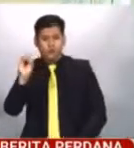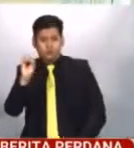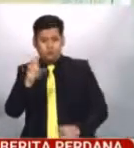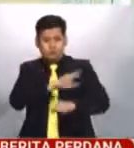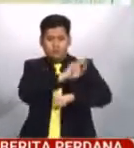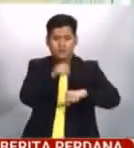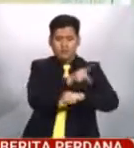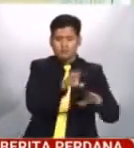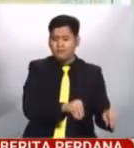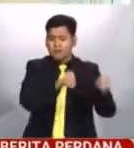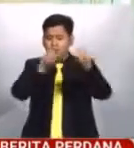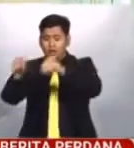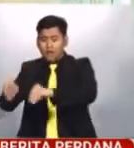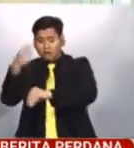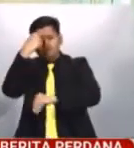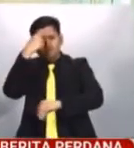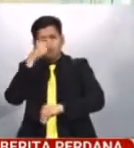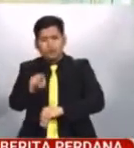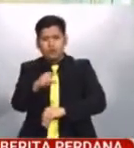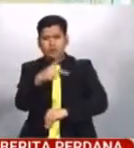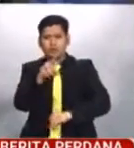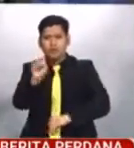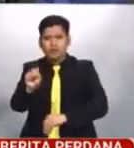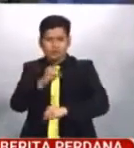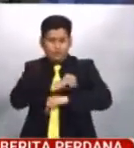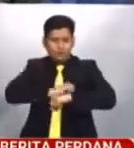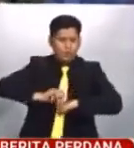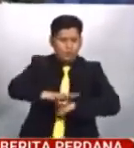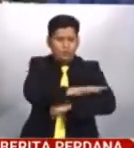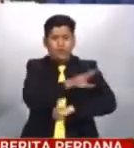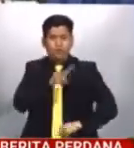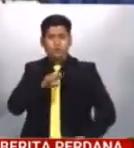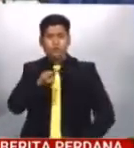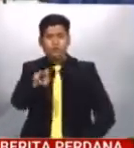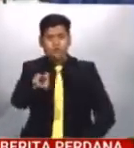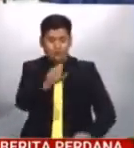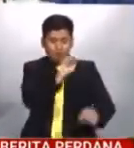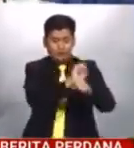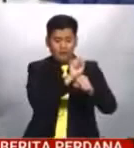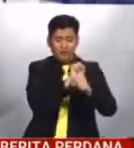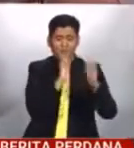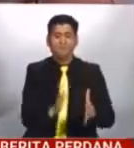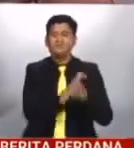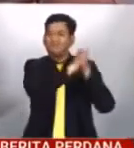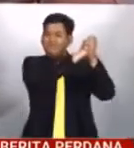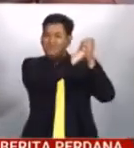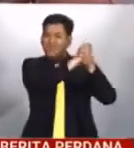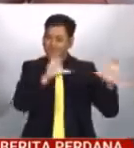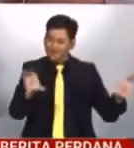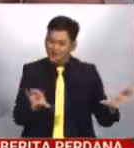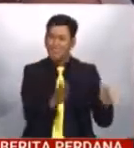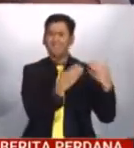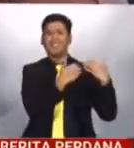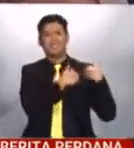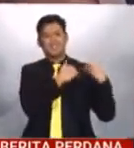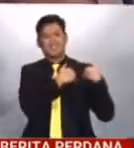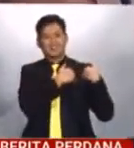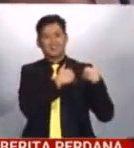pemindahan bagi kes wabak. Untuk pasukan petugas, tahniah kerana menyempurnakan